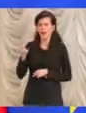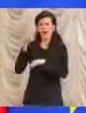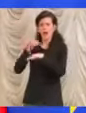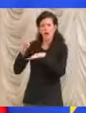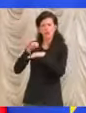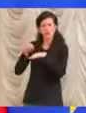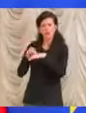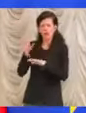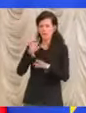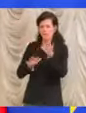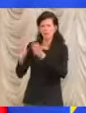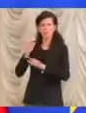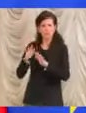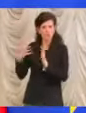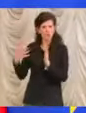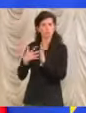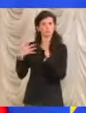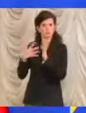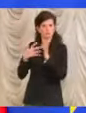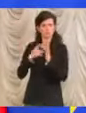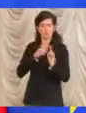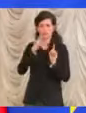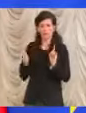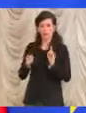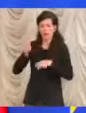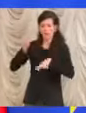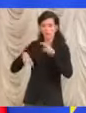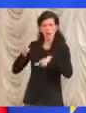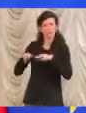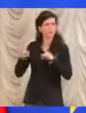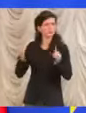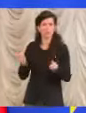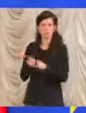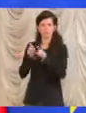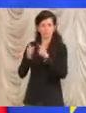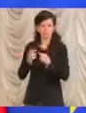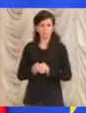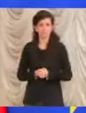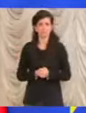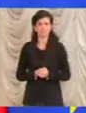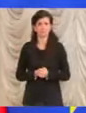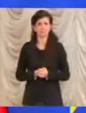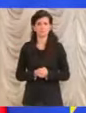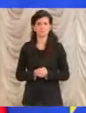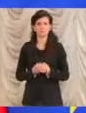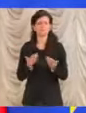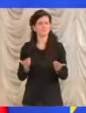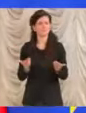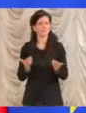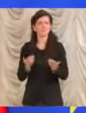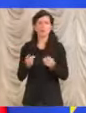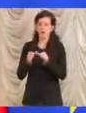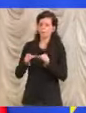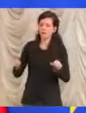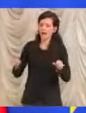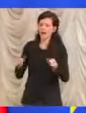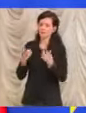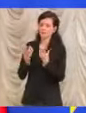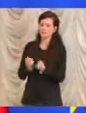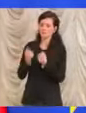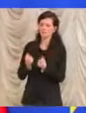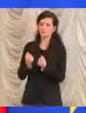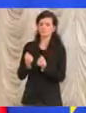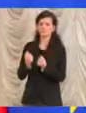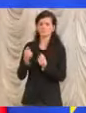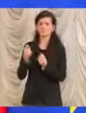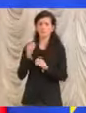e le loro valutazioni detto questo c'è una base scientifica ci sono delle raccomandazioni poi